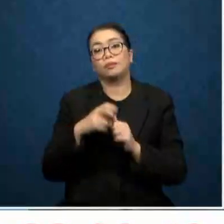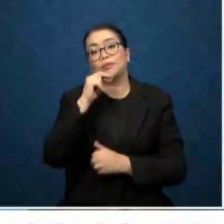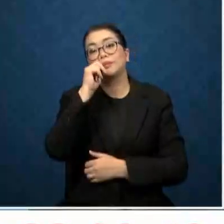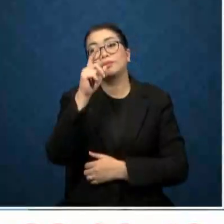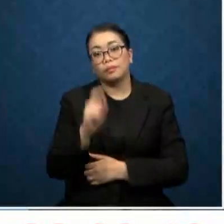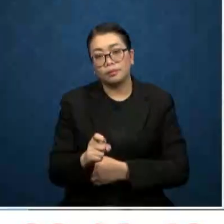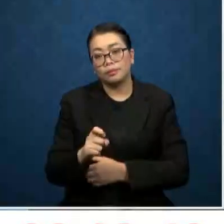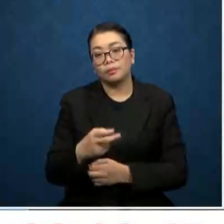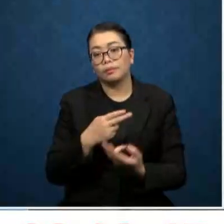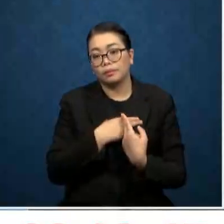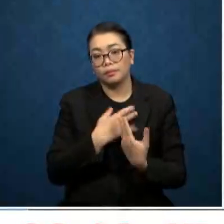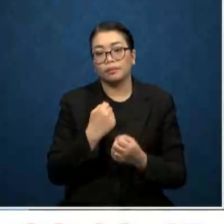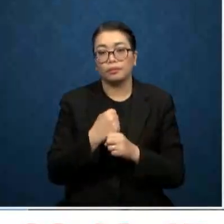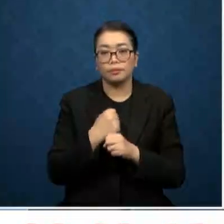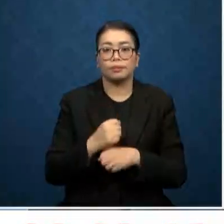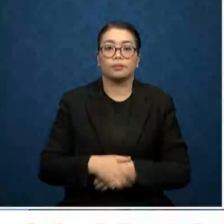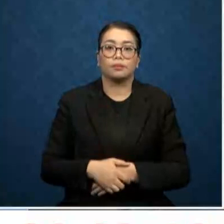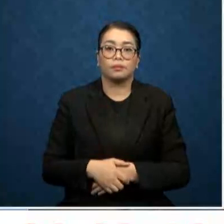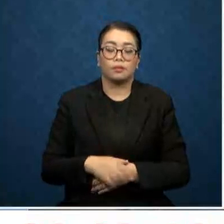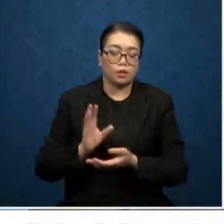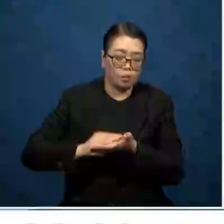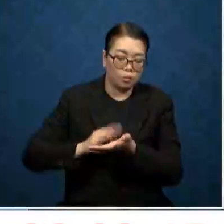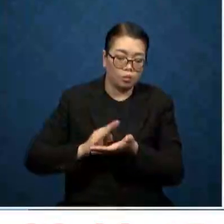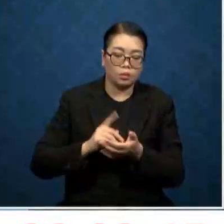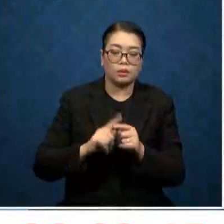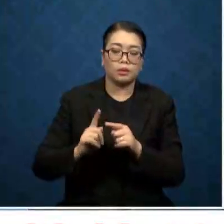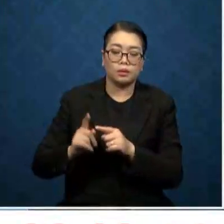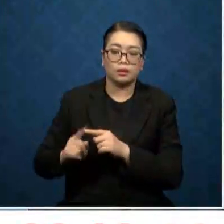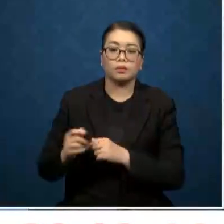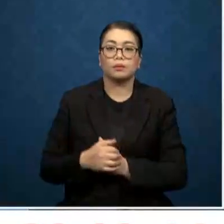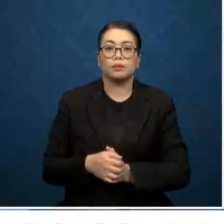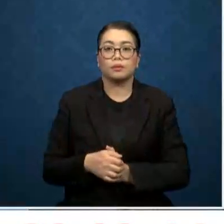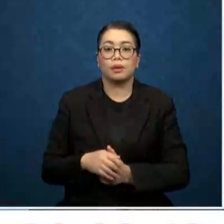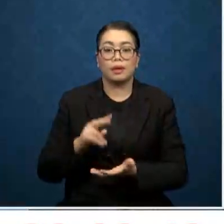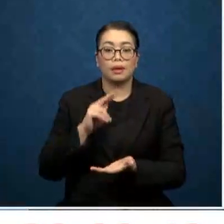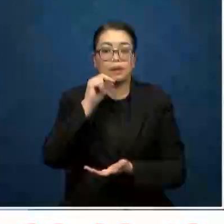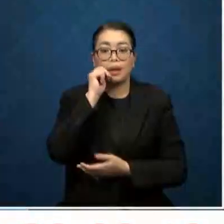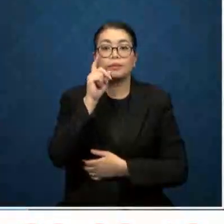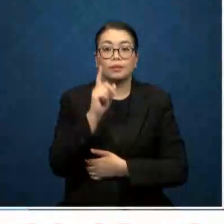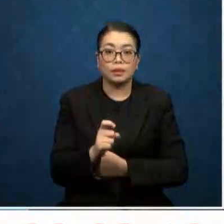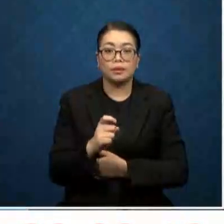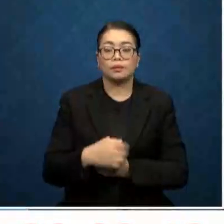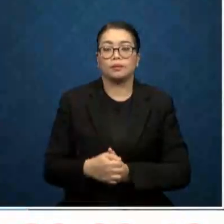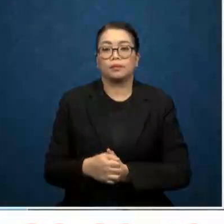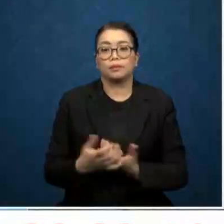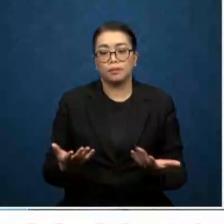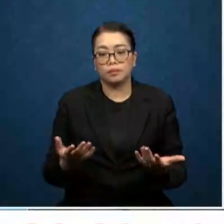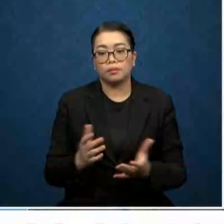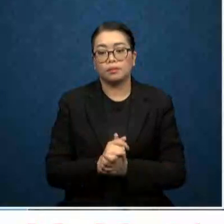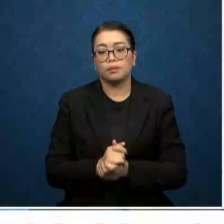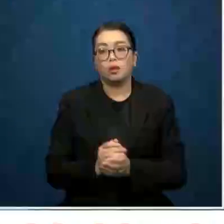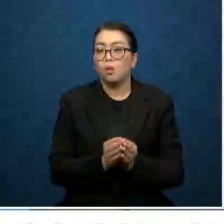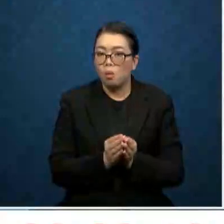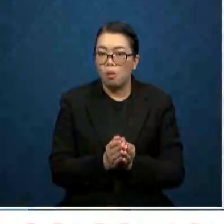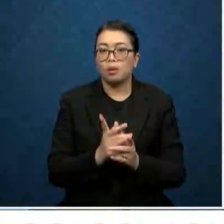ในฐานะที่เป็นแพทย์แลเคยผ่านตาข้อมูลบางอย่างมาบ้างว่าน้ำเสียไม่ว่าจะเกิดจากครัว